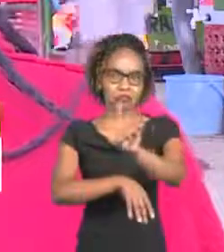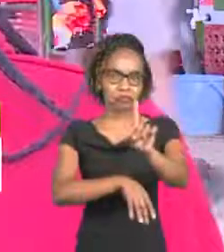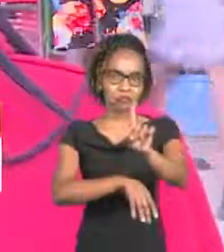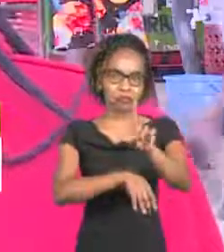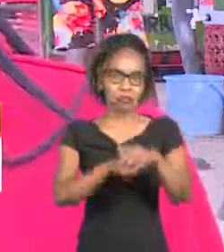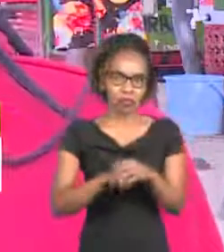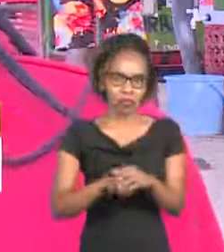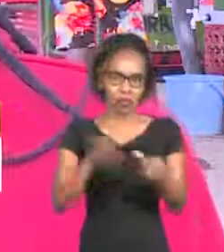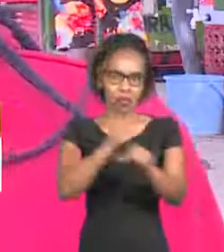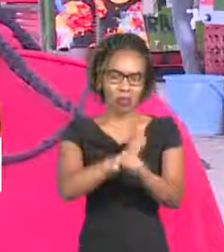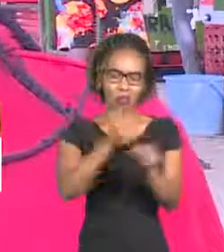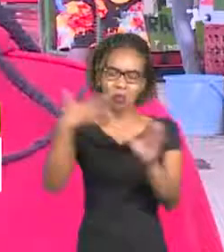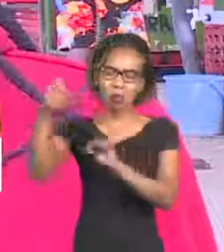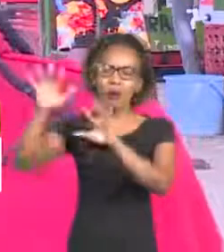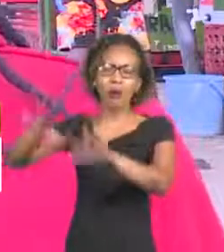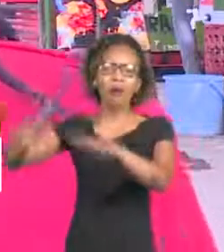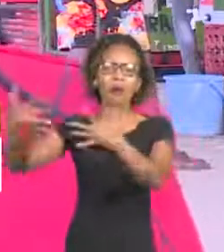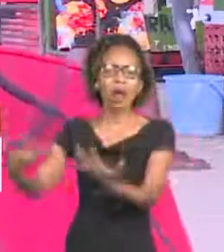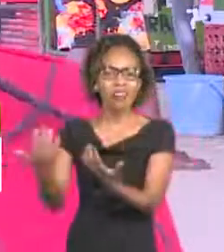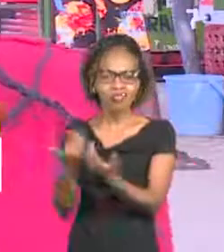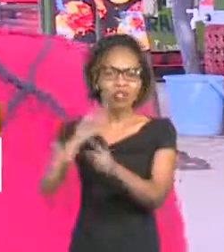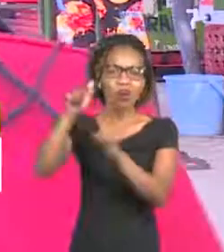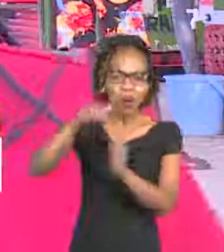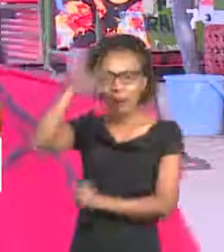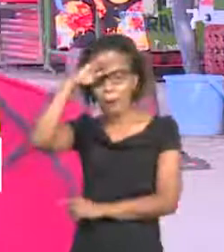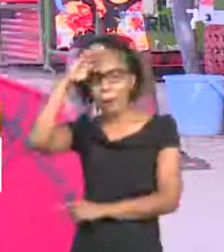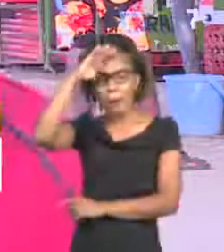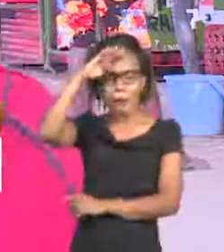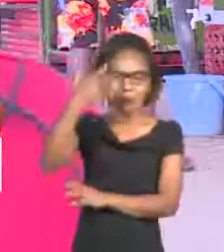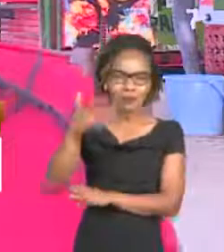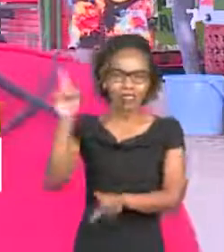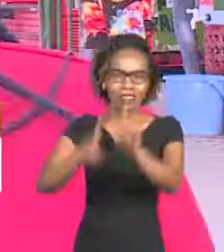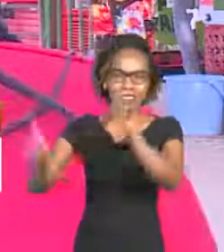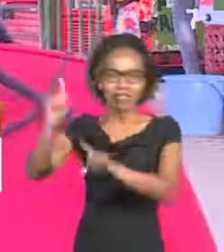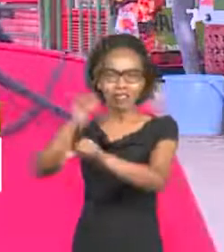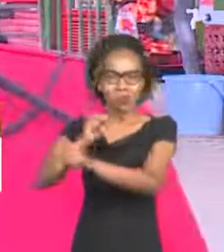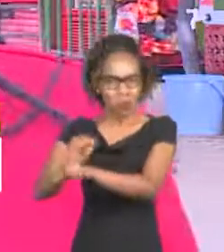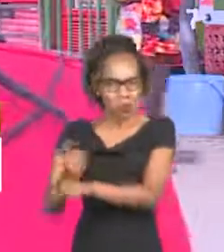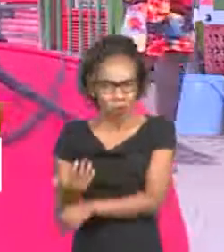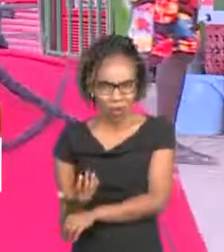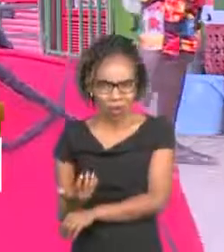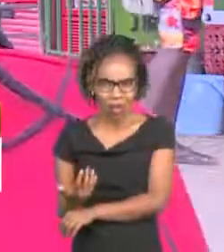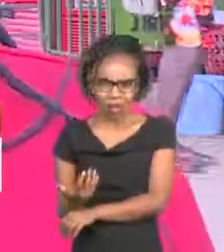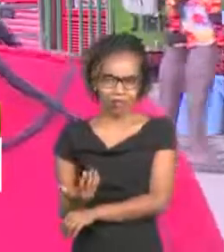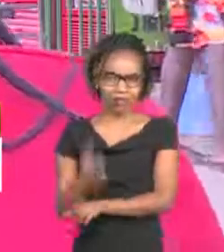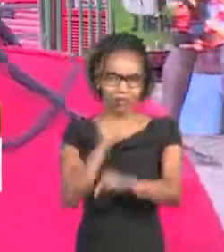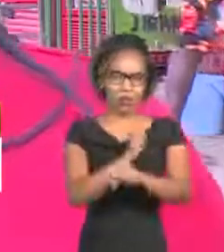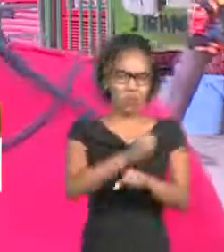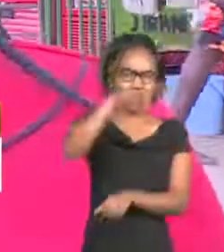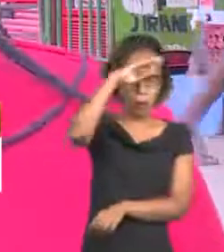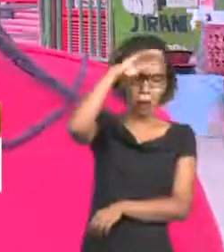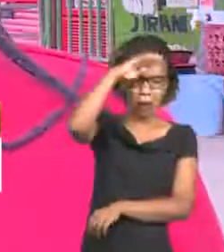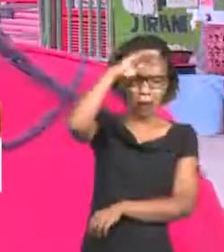ati mtu asiende kwa bar, mara ati ukienda kukunywa, ati hakuna kudance. Bethe hakuna venye mtu unaweza kunywa, alafu